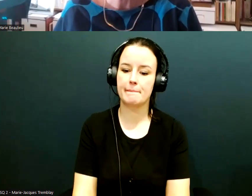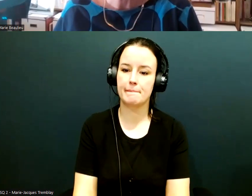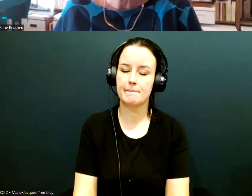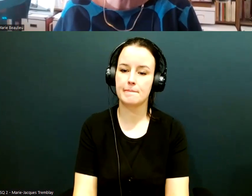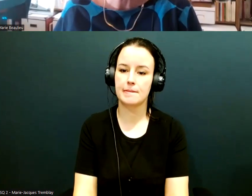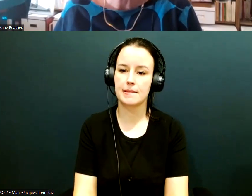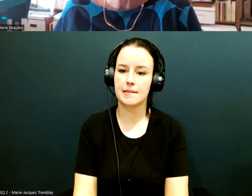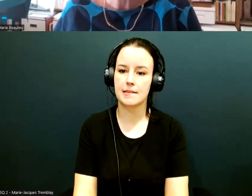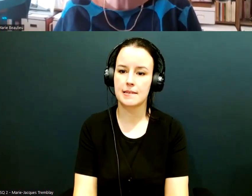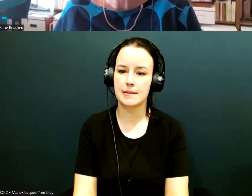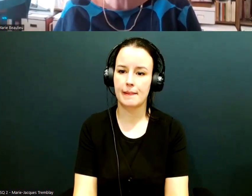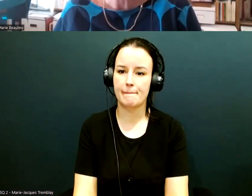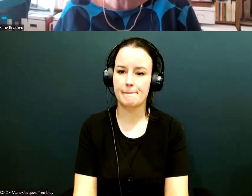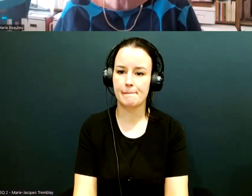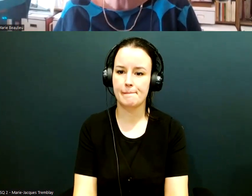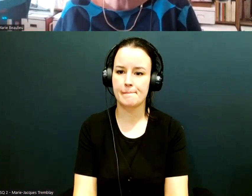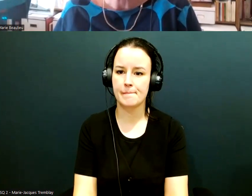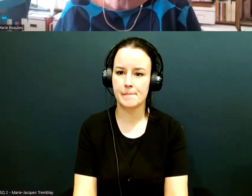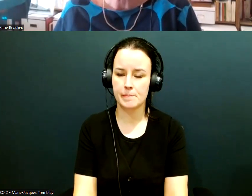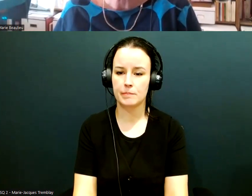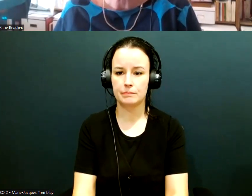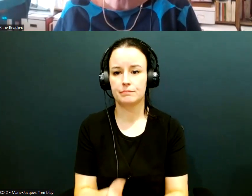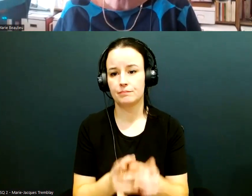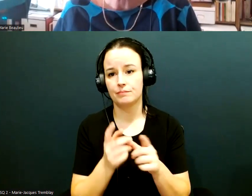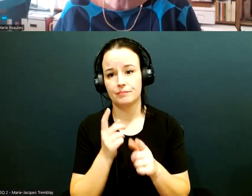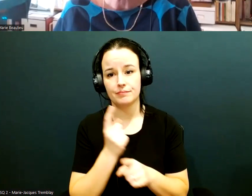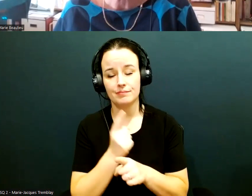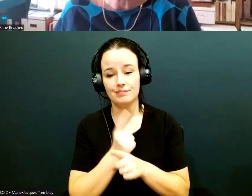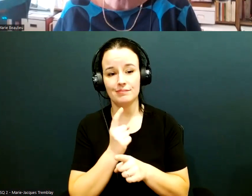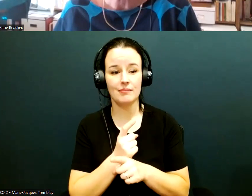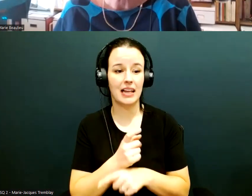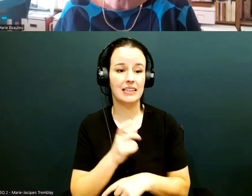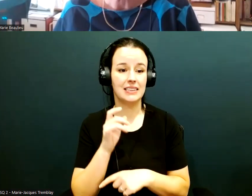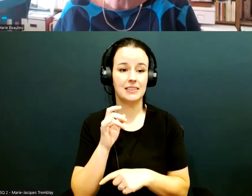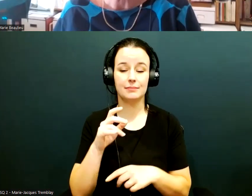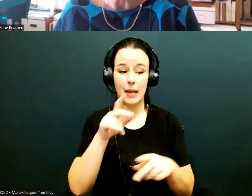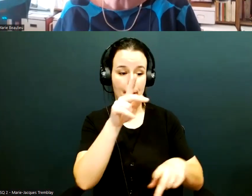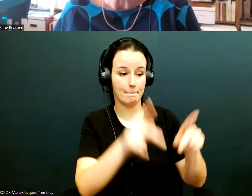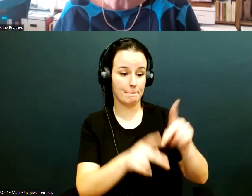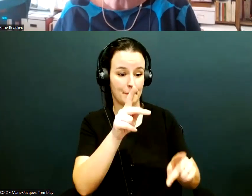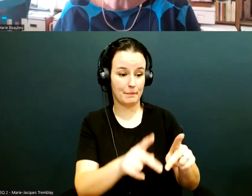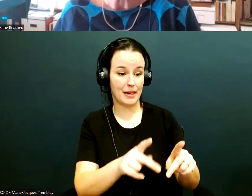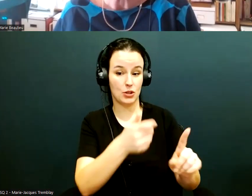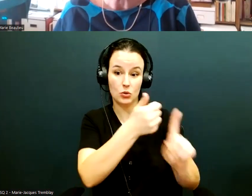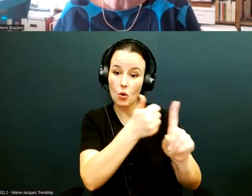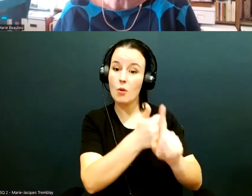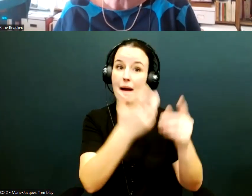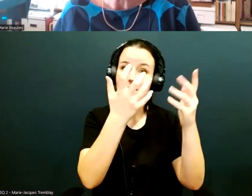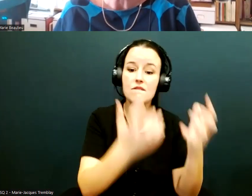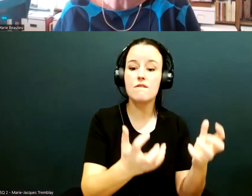Je pense que tu as très bien dit d'emblée en introduction, c'est le fait qu'on ait des gens qui étaient déjà engagés, qui avaient déjà